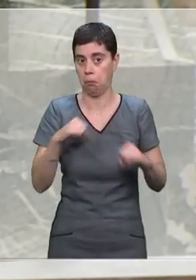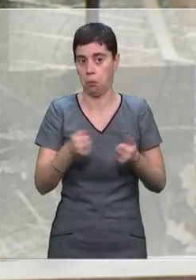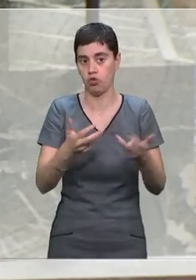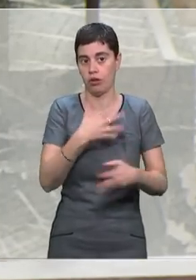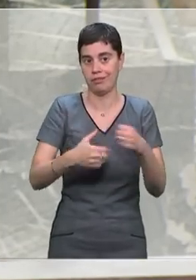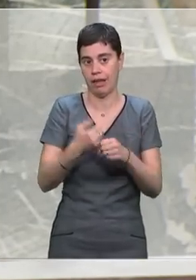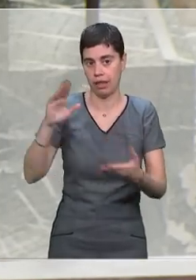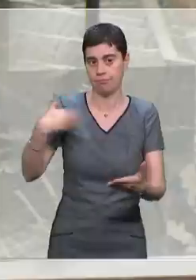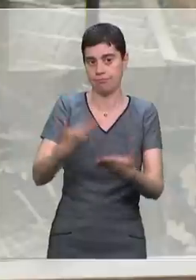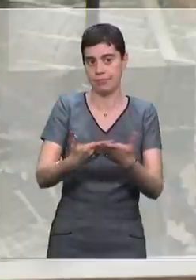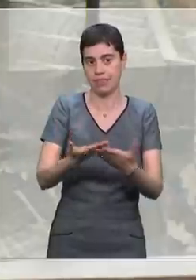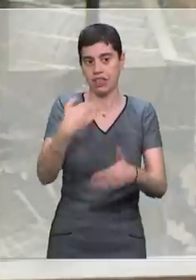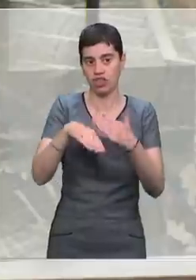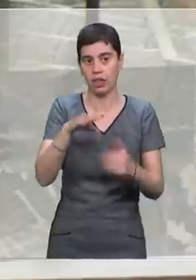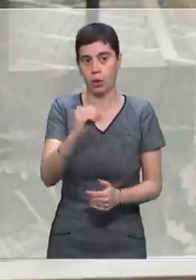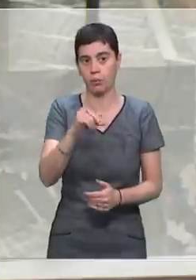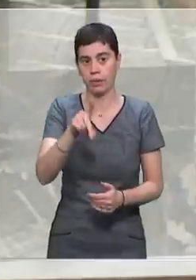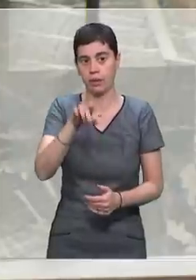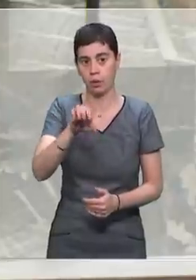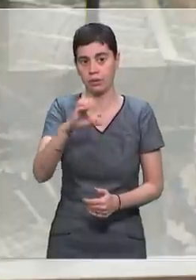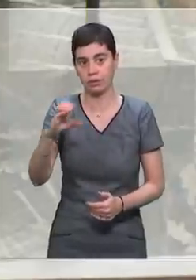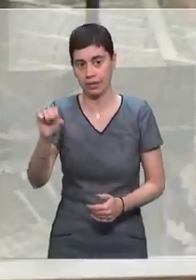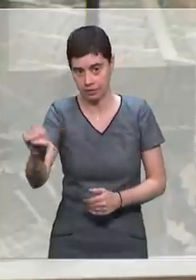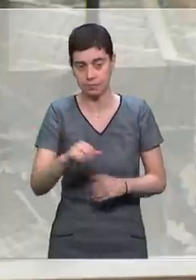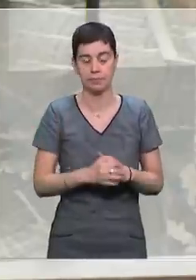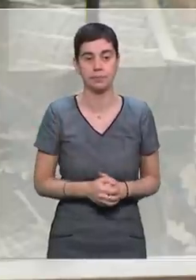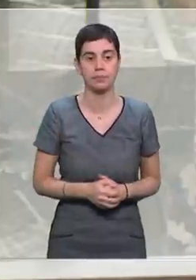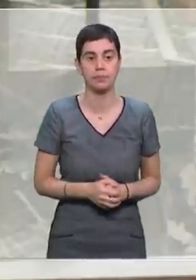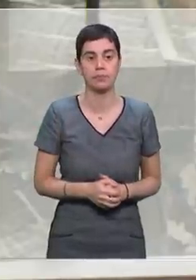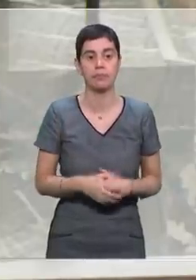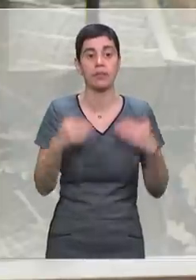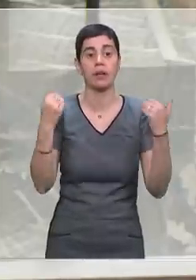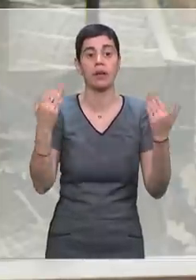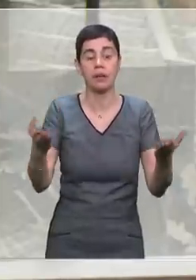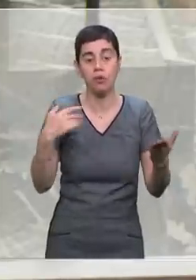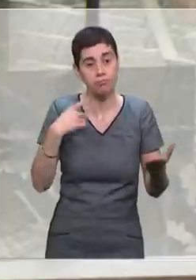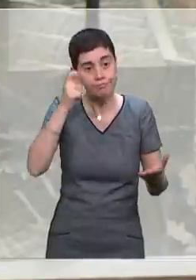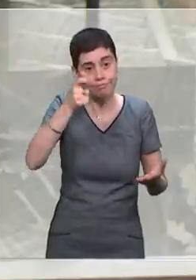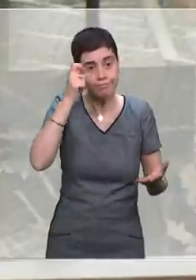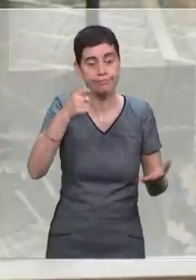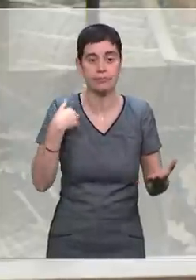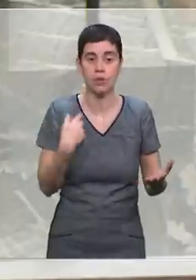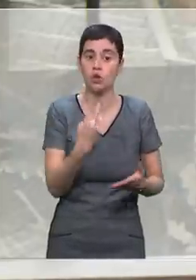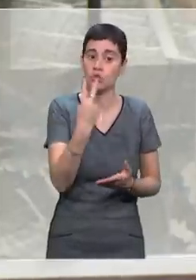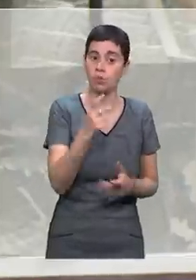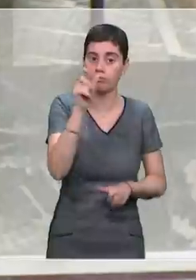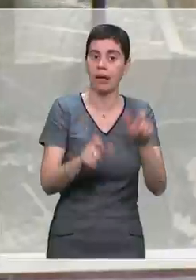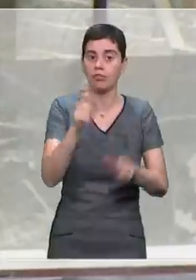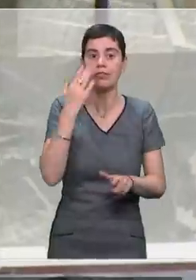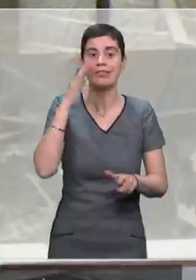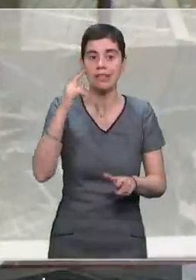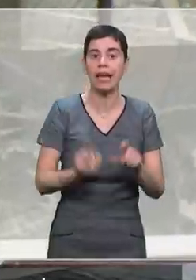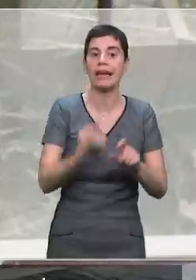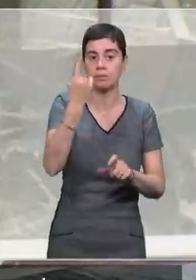années au sein de l'OPEXT. Je voudrais d'abord commencer par, vous l'avez fait, mais je voudrais le faire à nouveau, saluer nos deux spationautes qui ont